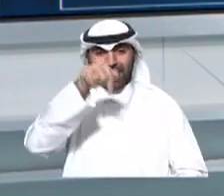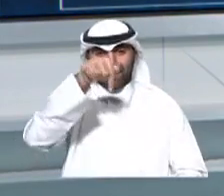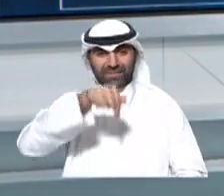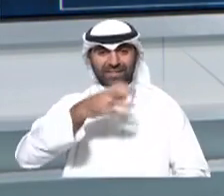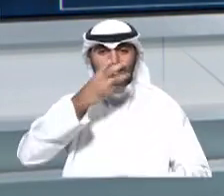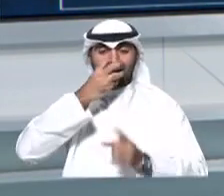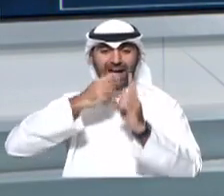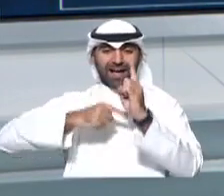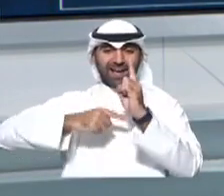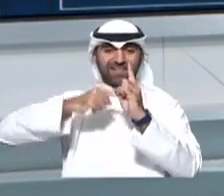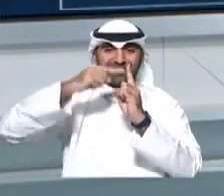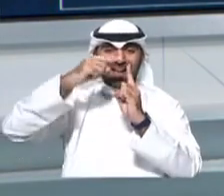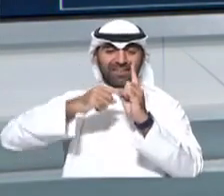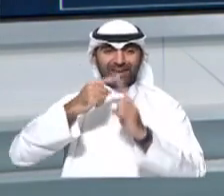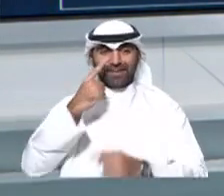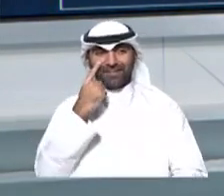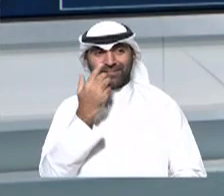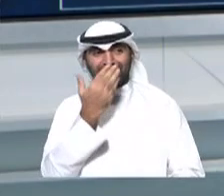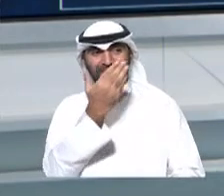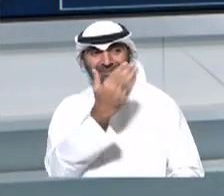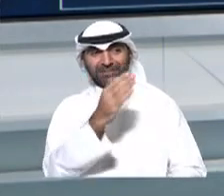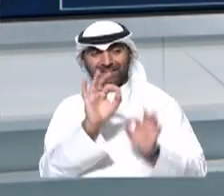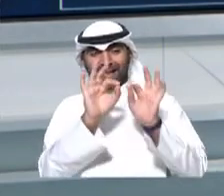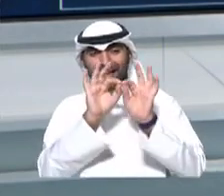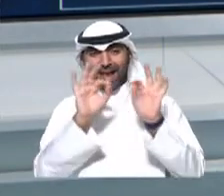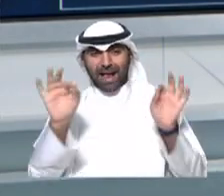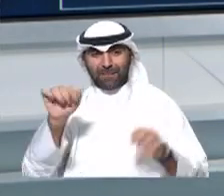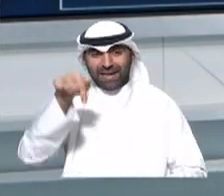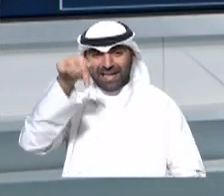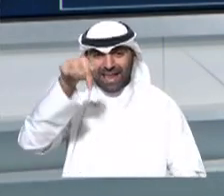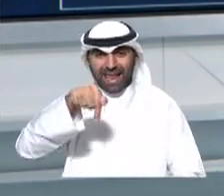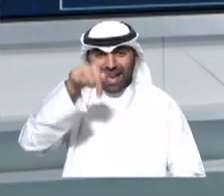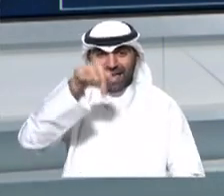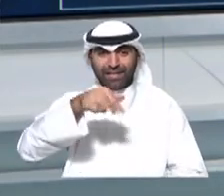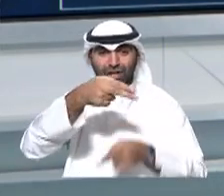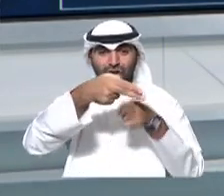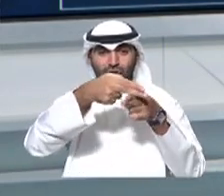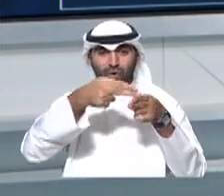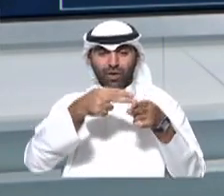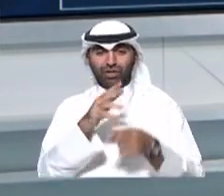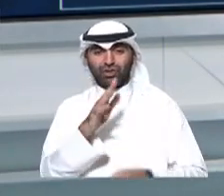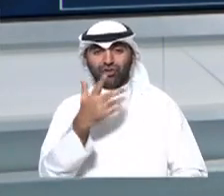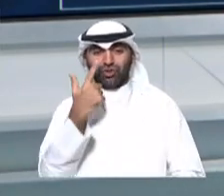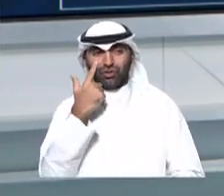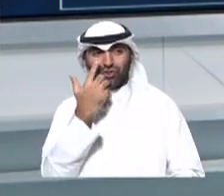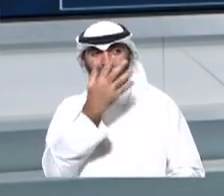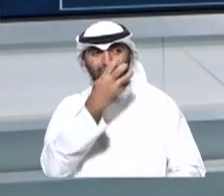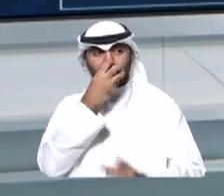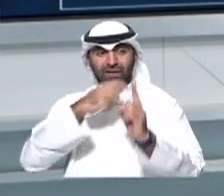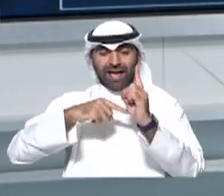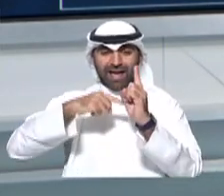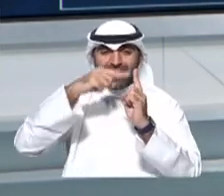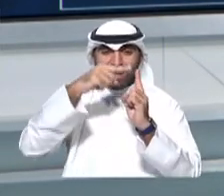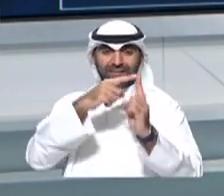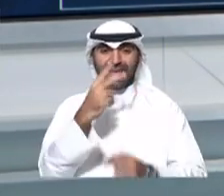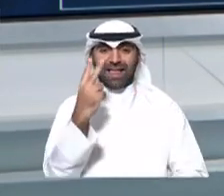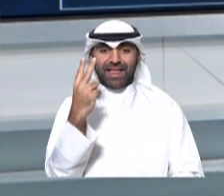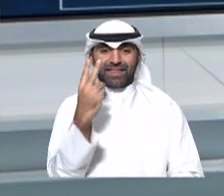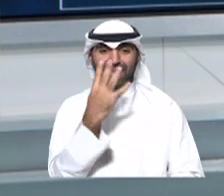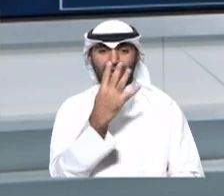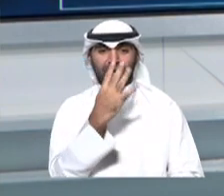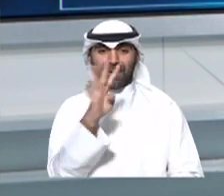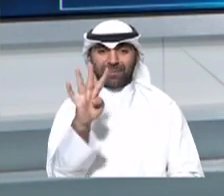50 درجة مئوية. أما بالنسبة لدرجاتنا الحالية أو أجواءنا الحالية في مدينة الكويت، أجواء مشمسة مع عبور لبعض